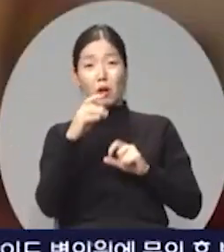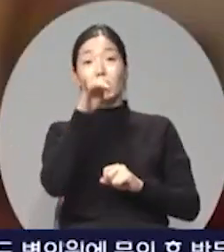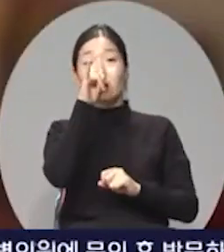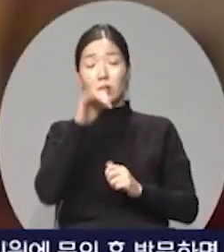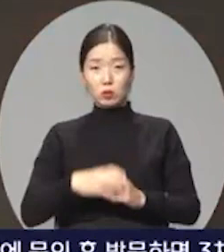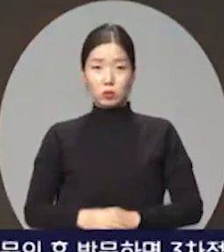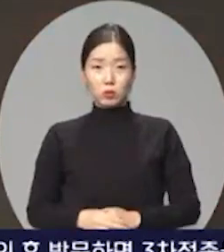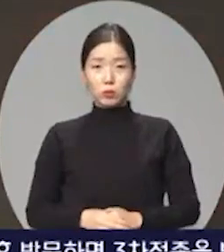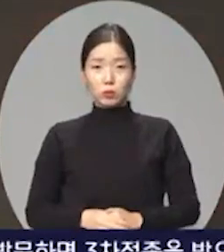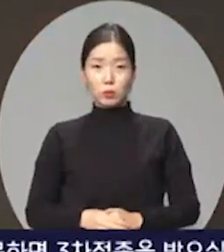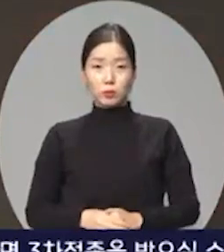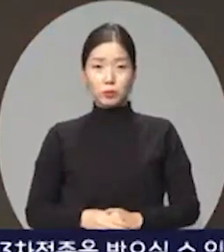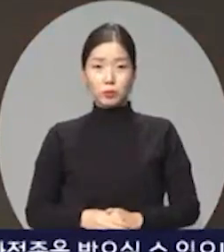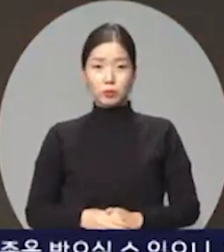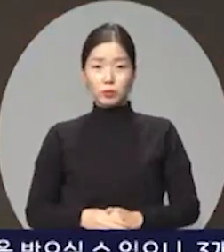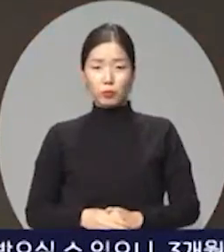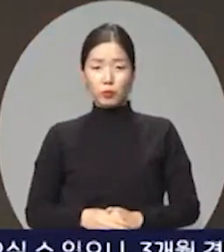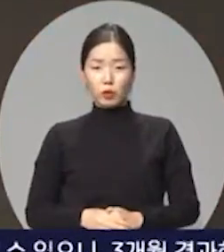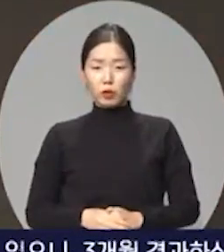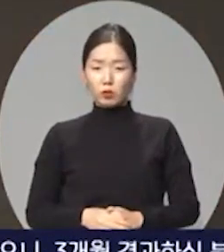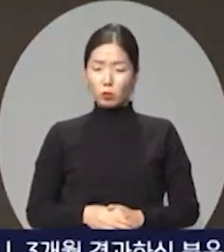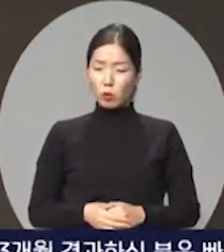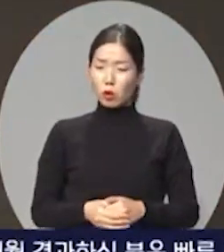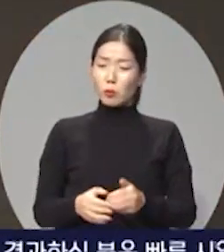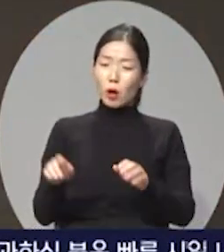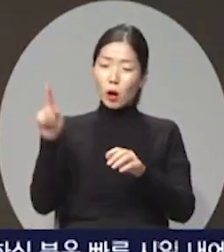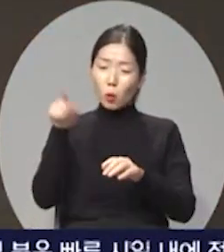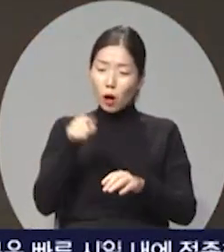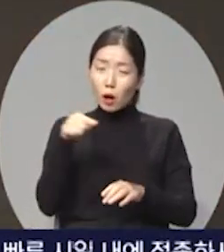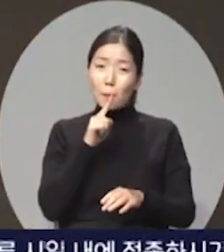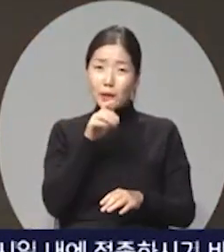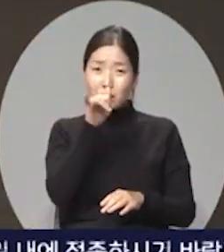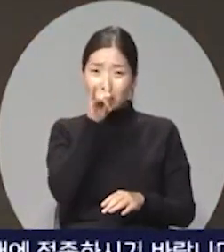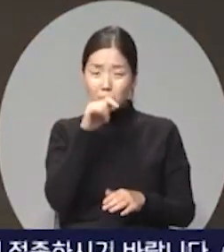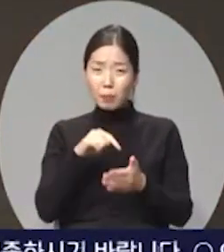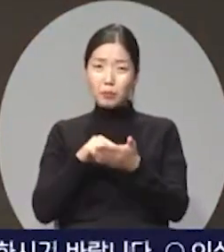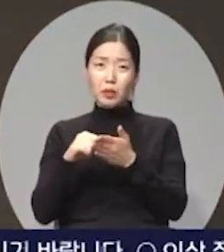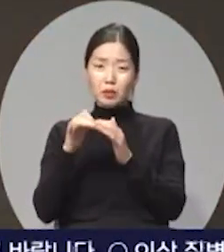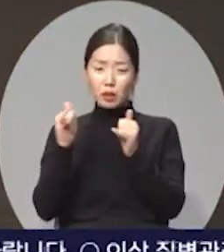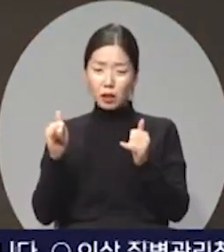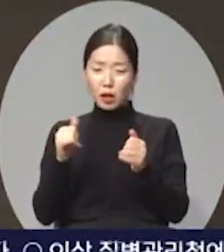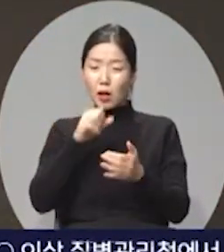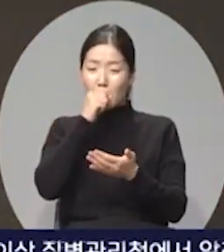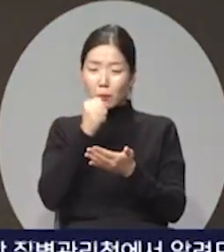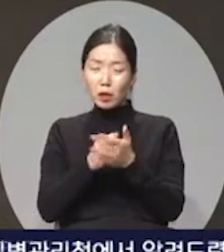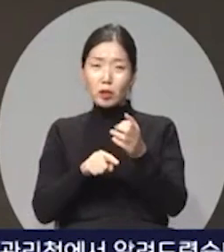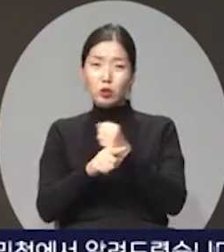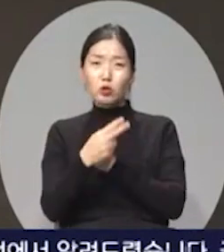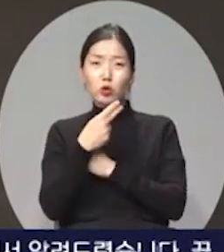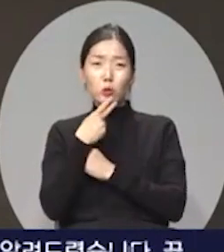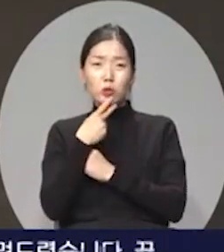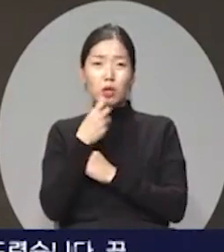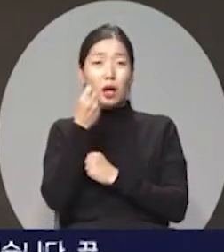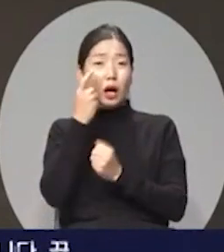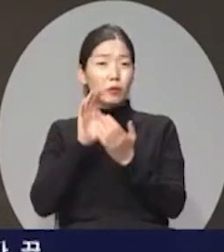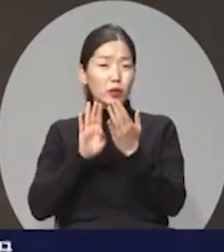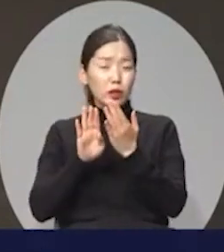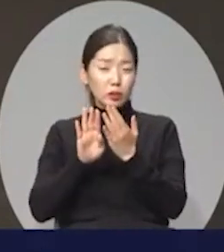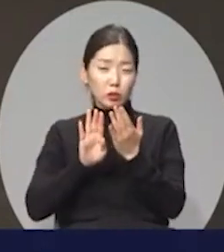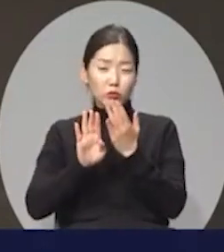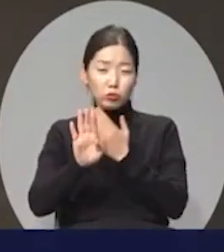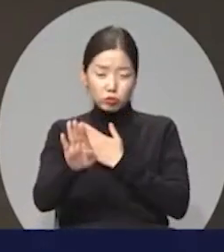받았습니다. 출석 독려장이라고 적힌 문서에는 피해 학생이 정당한 사유 없이 30일 넘게 결석하고